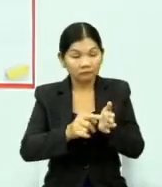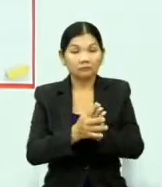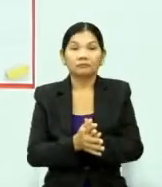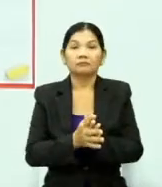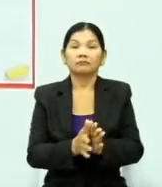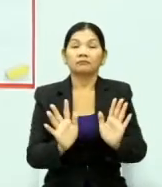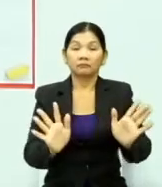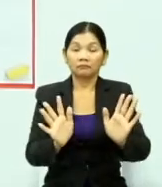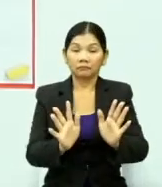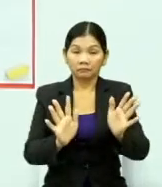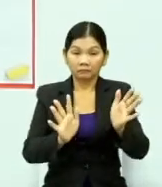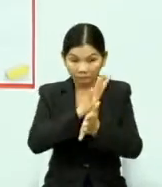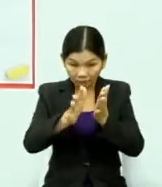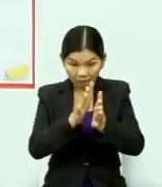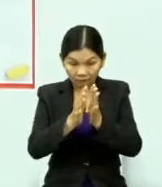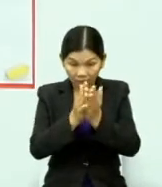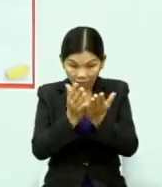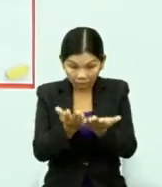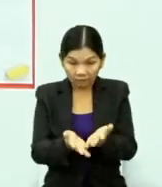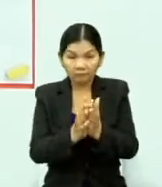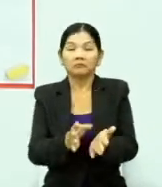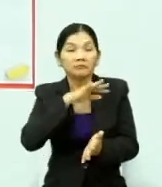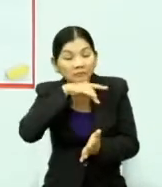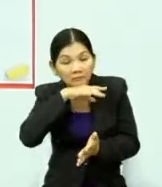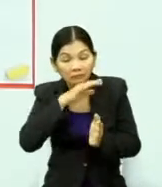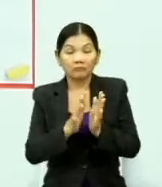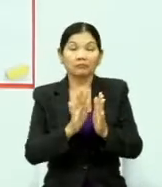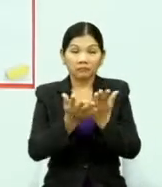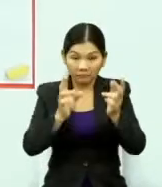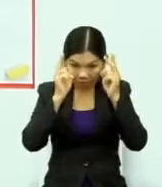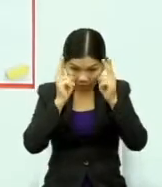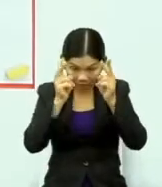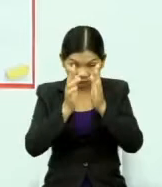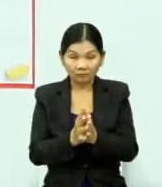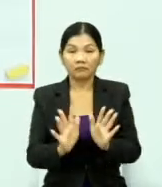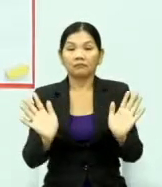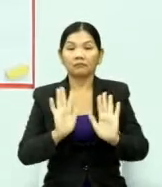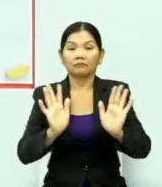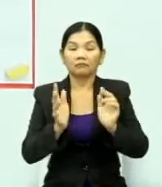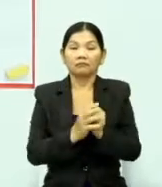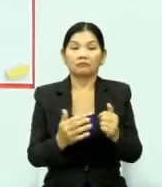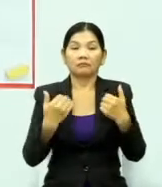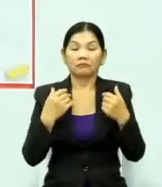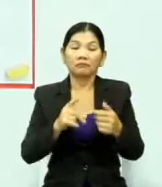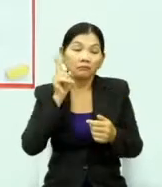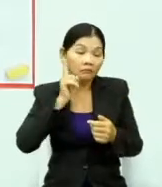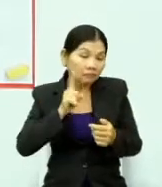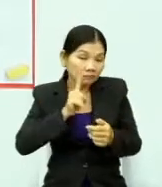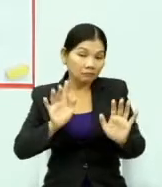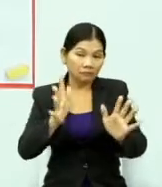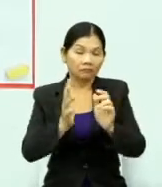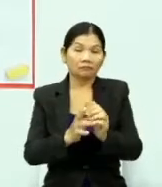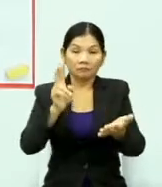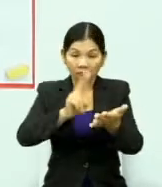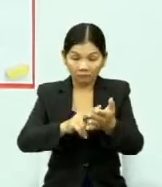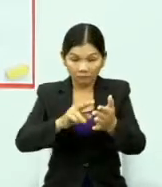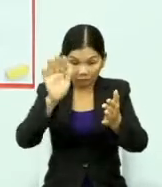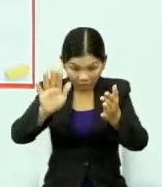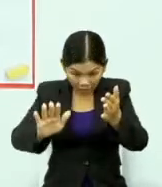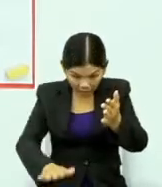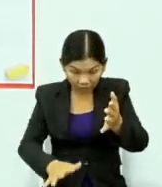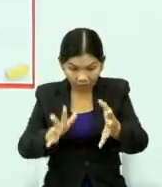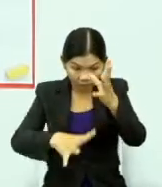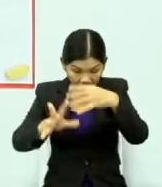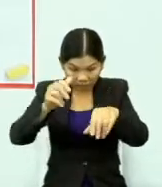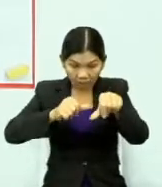Đàm bây cầm ai sắp hơi dương. Bà lạ ná. Cầm ai bị bà lạ. Hơi ớt ai. Khôi tê con á. Đàm bây tục ai bà ôn dương.